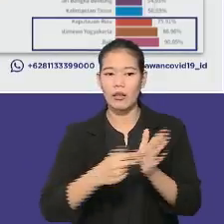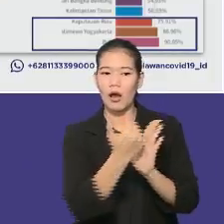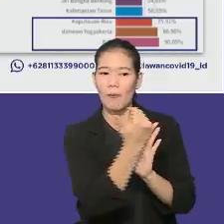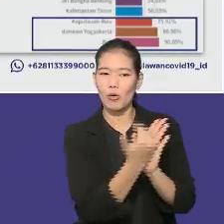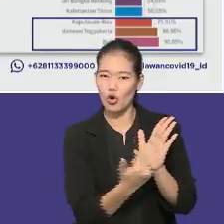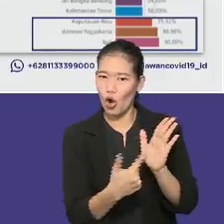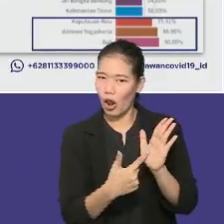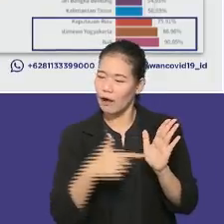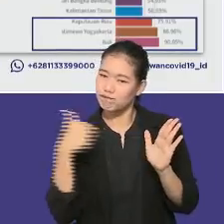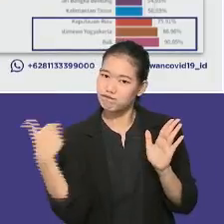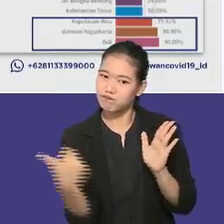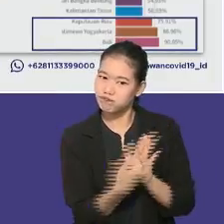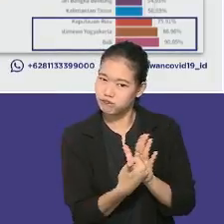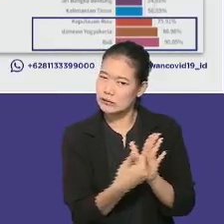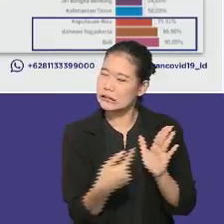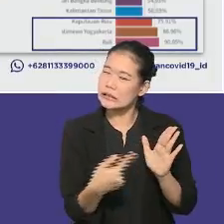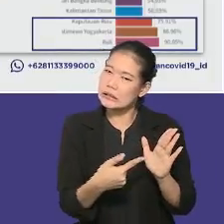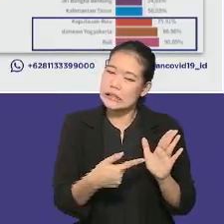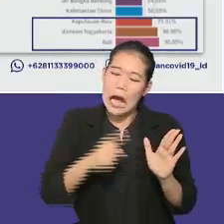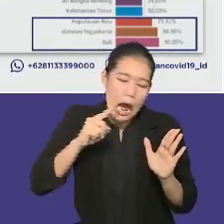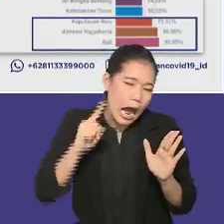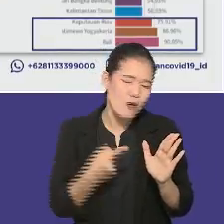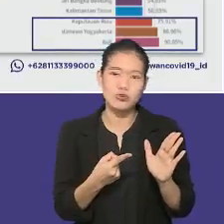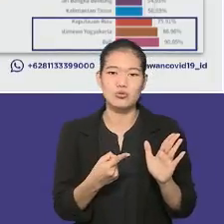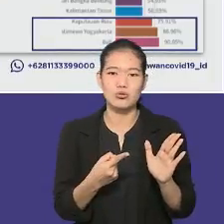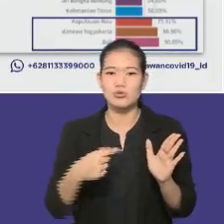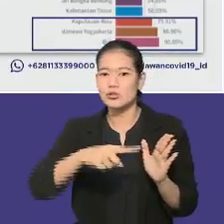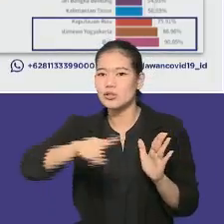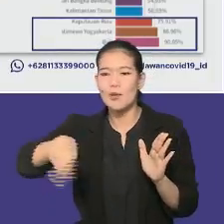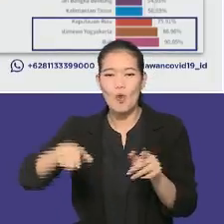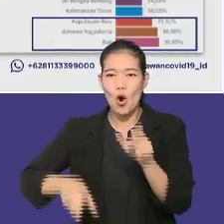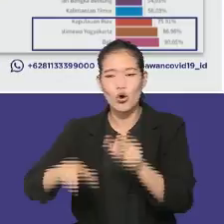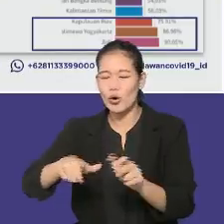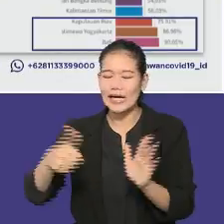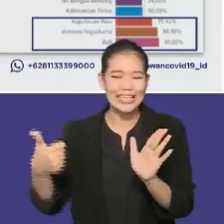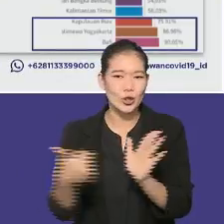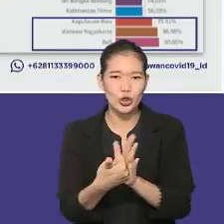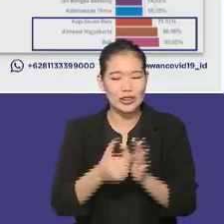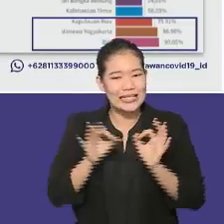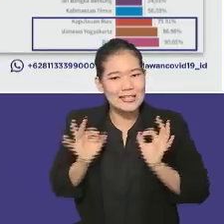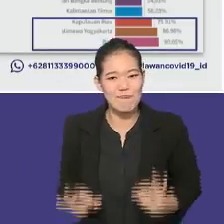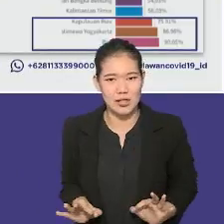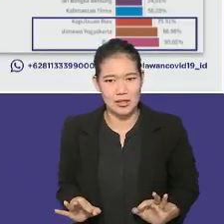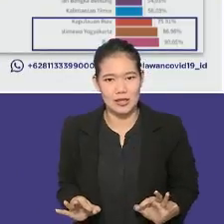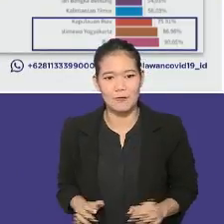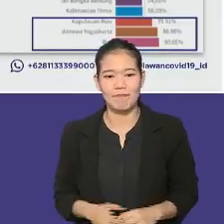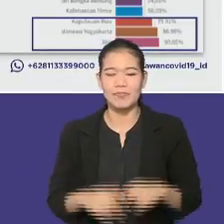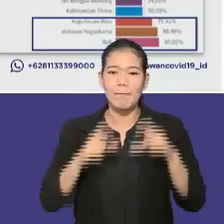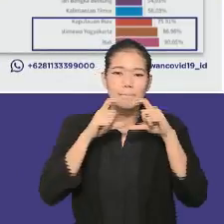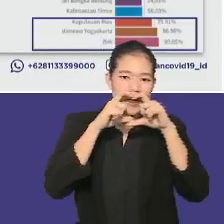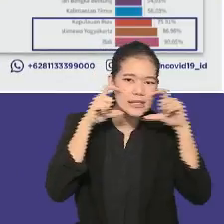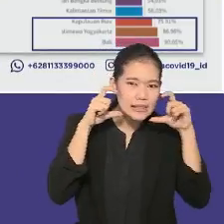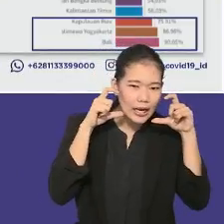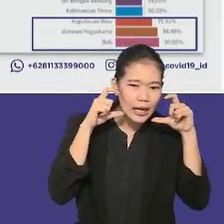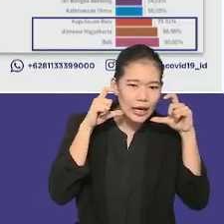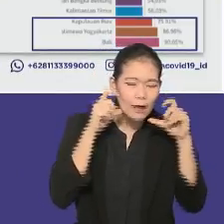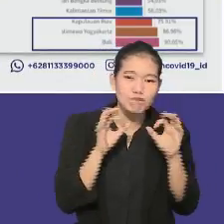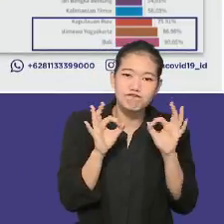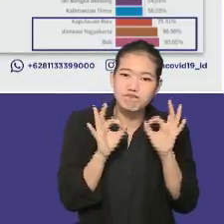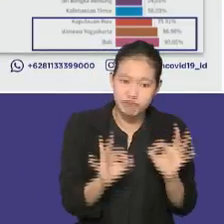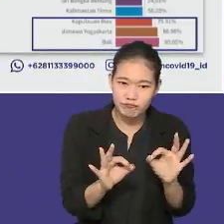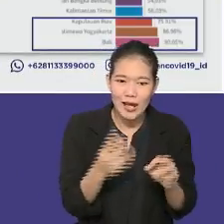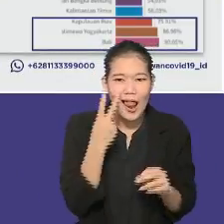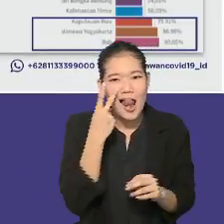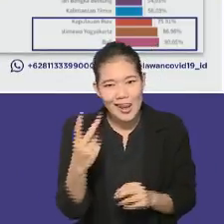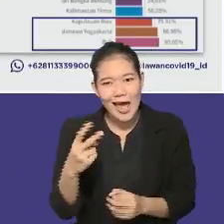kesehatan adalah harga mati yang perlu untuk dilakukan dengan disiplin. Kedisiplinan memakai masker cukup baik terlihat